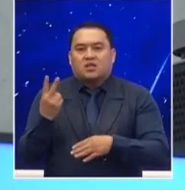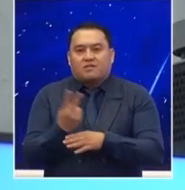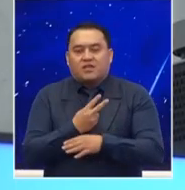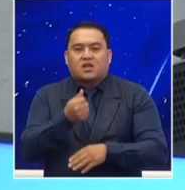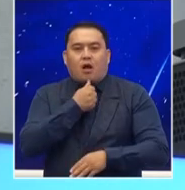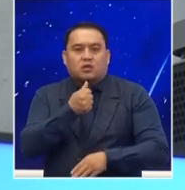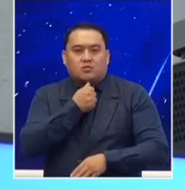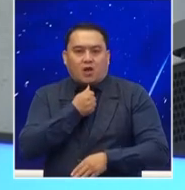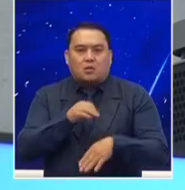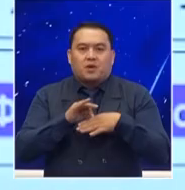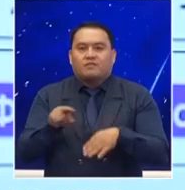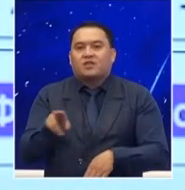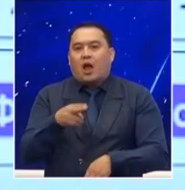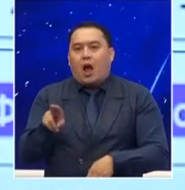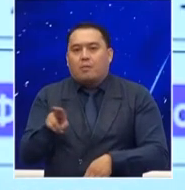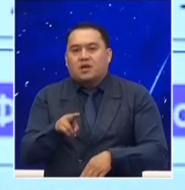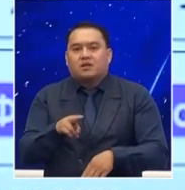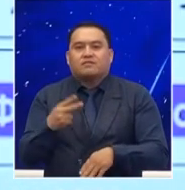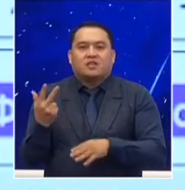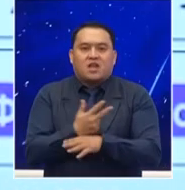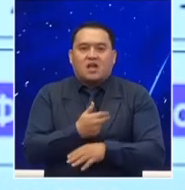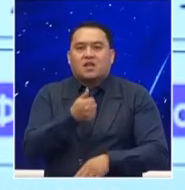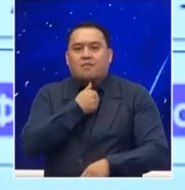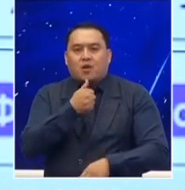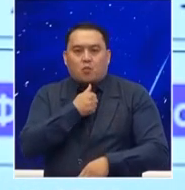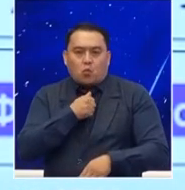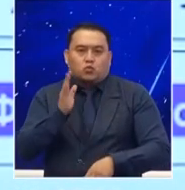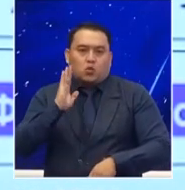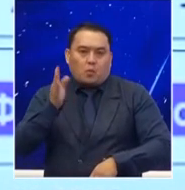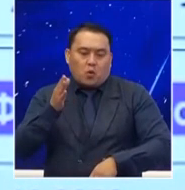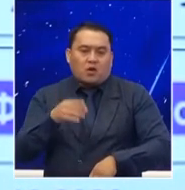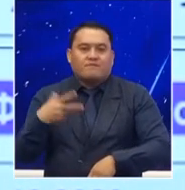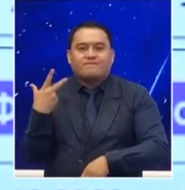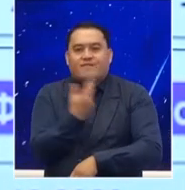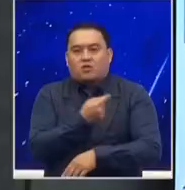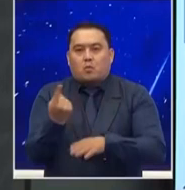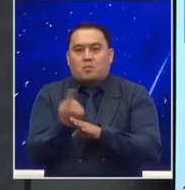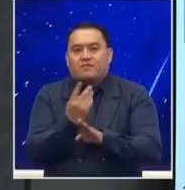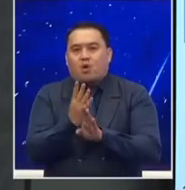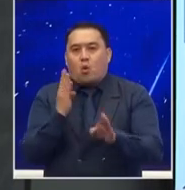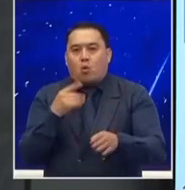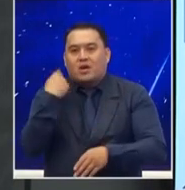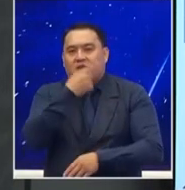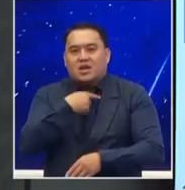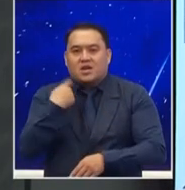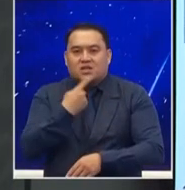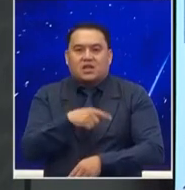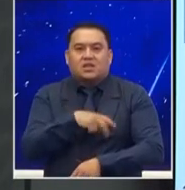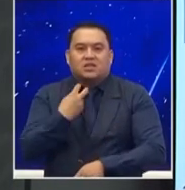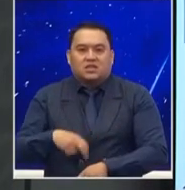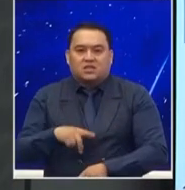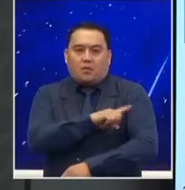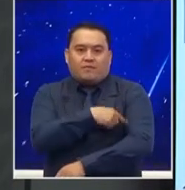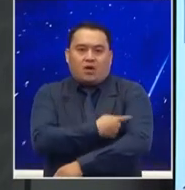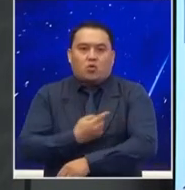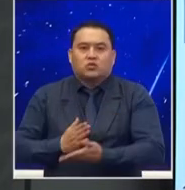стадии клинических испытаний. В декабре ожидается 3-я фаза. Вакцину в первую очередь получат лица из группы риска –